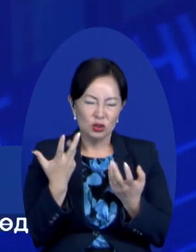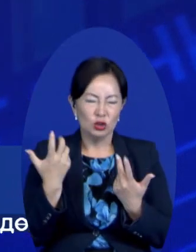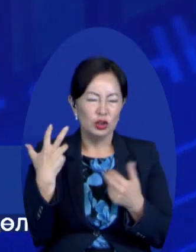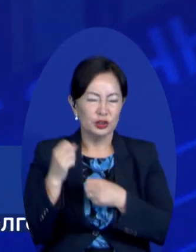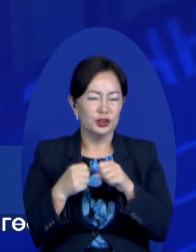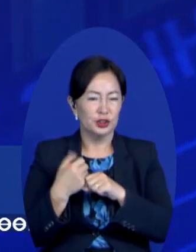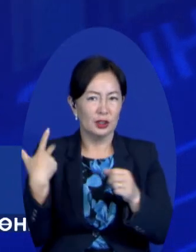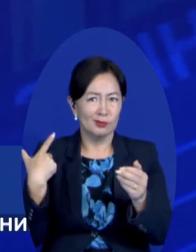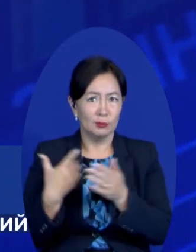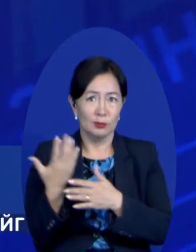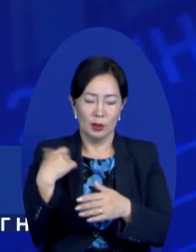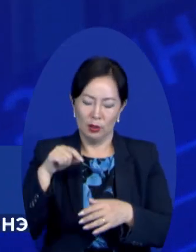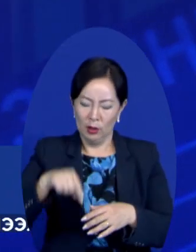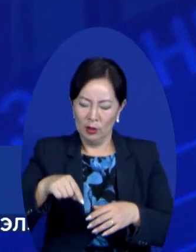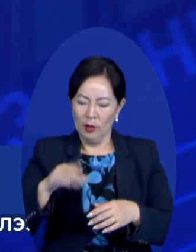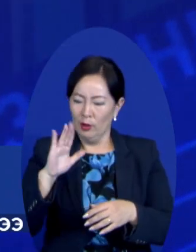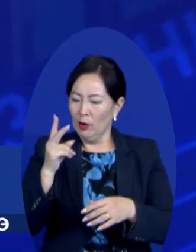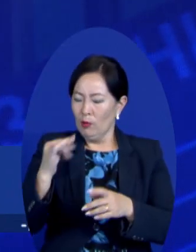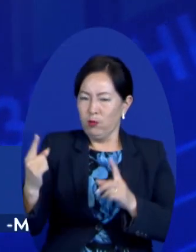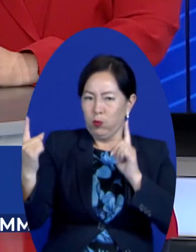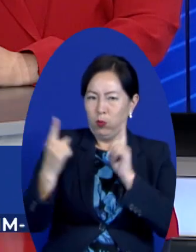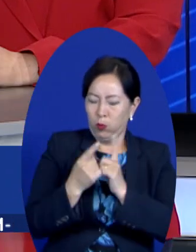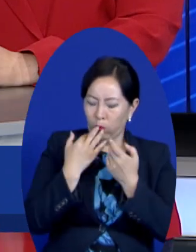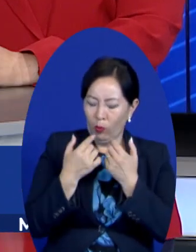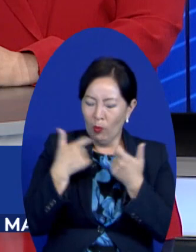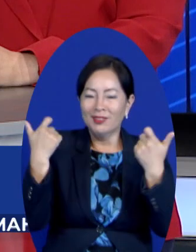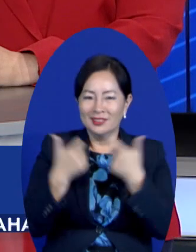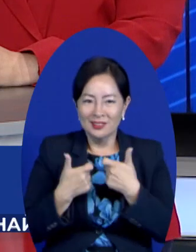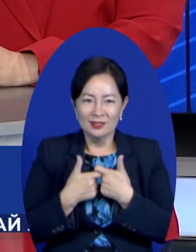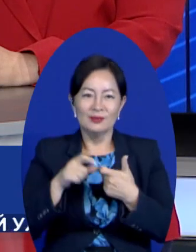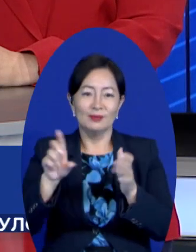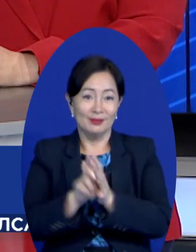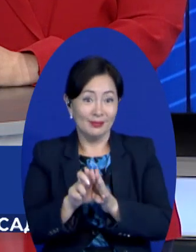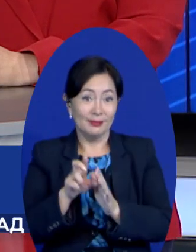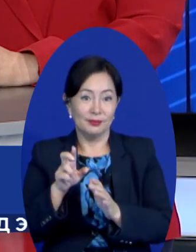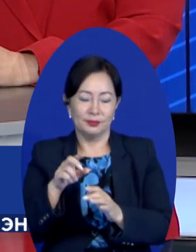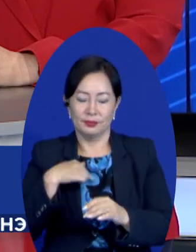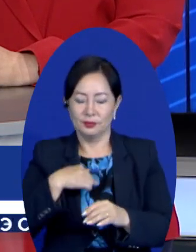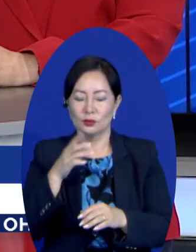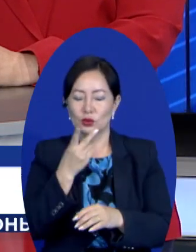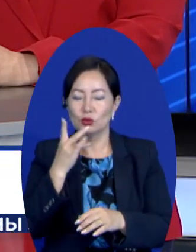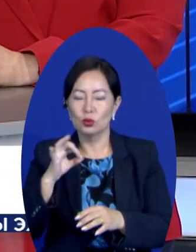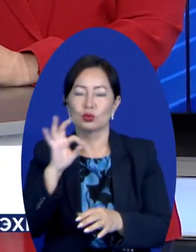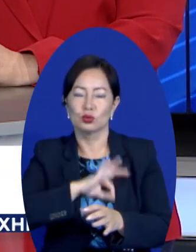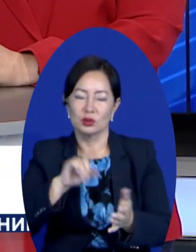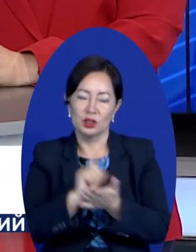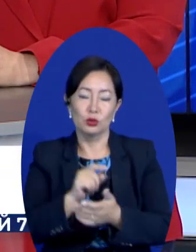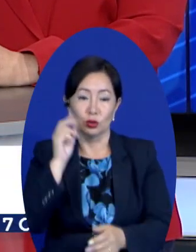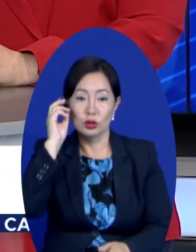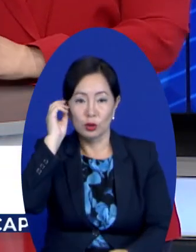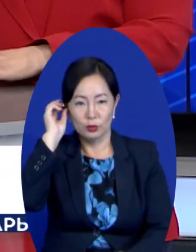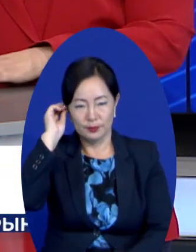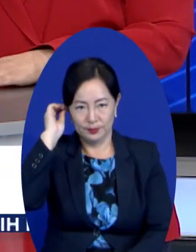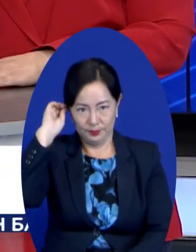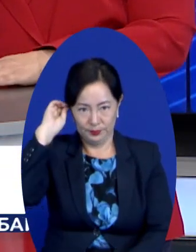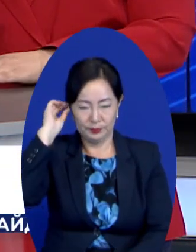маань одоо бас өнөөдөр вангийн айлчлалаар одоо ажил хэрэг болохоор болсноор бол одоо манай бас нүүрсний салбарт бол чухал ач холбогдолтой үйл явдал